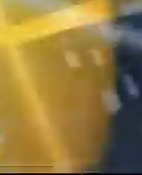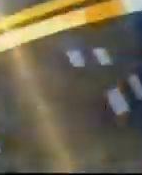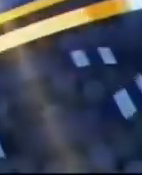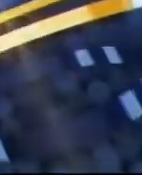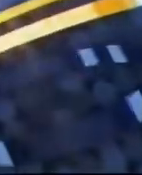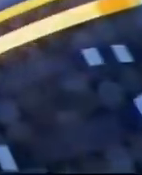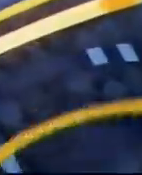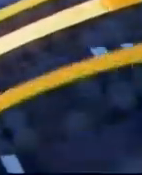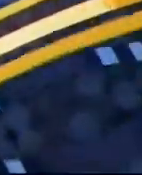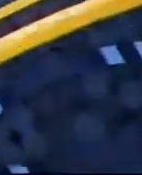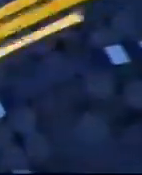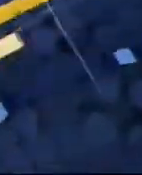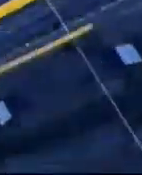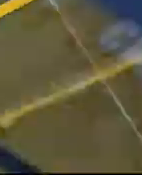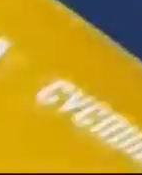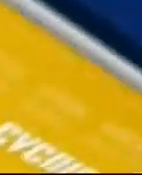Дякую.